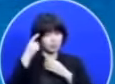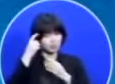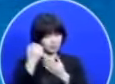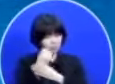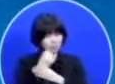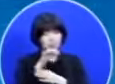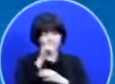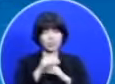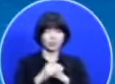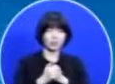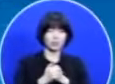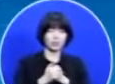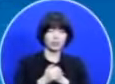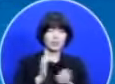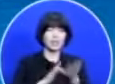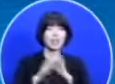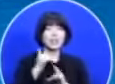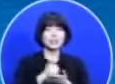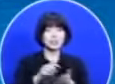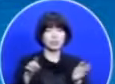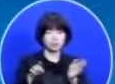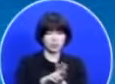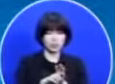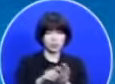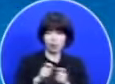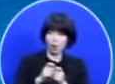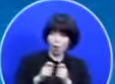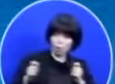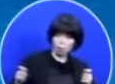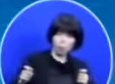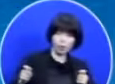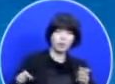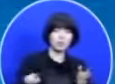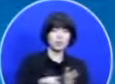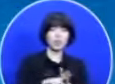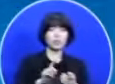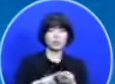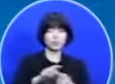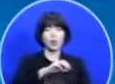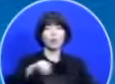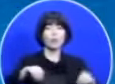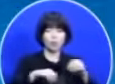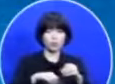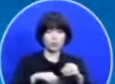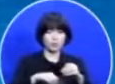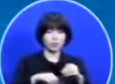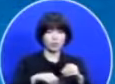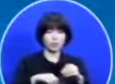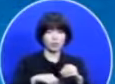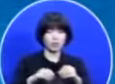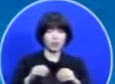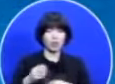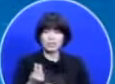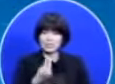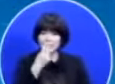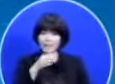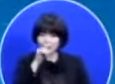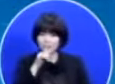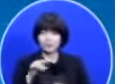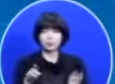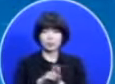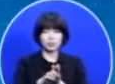됩니다 예수를 믿은 지 오래 예수를 믿었다고 하는 것이 오히려 살아 있는 믿음을